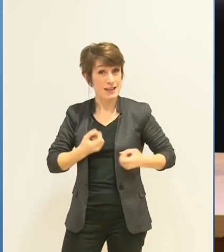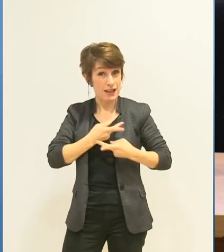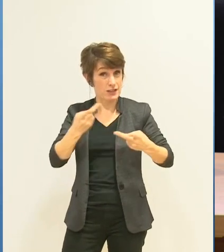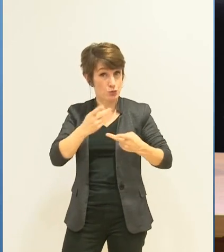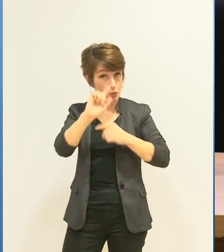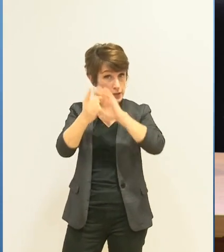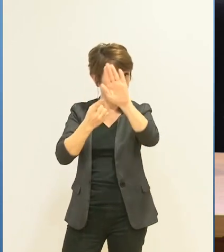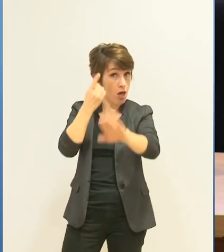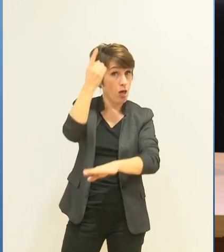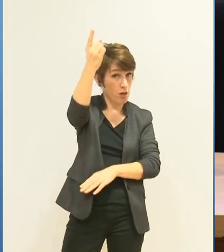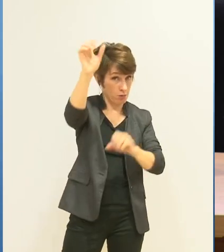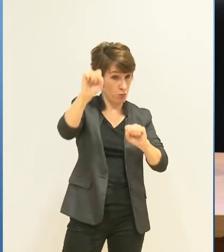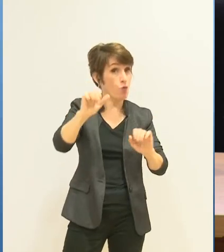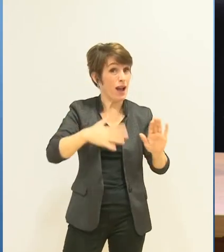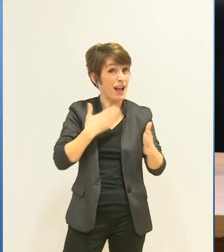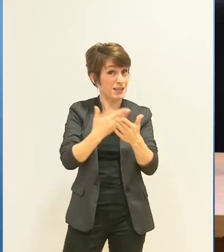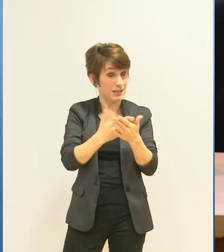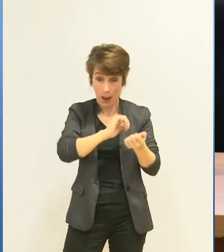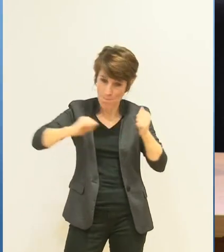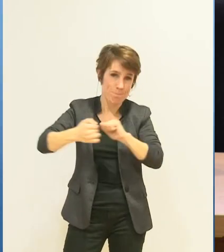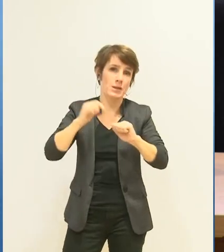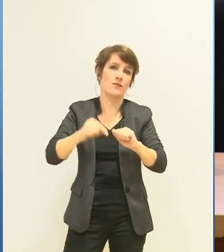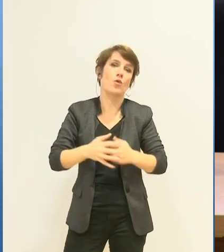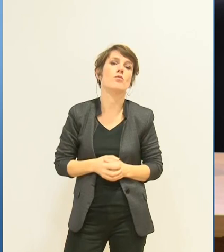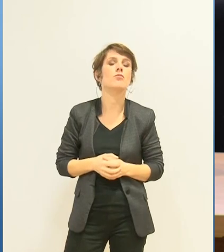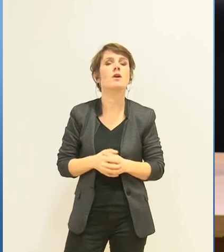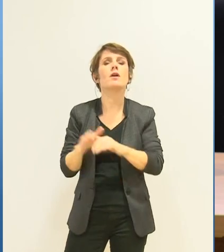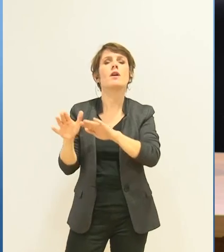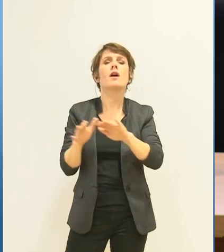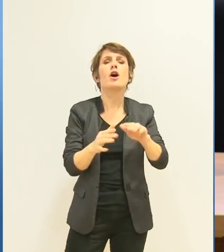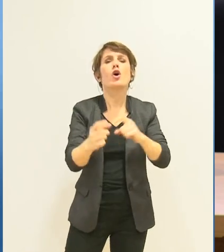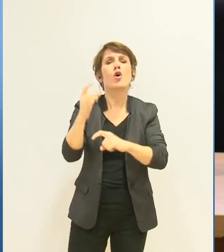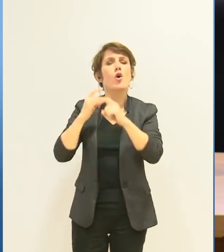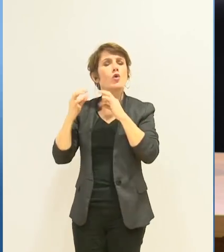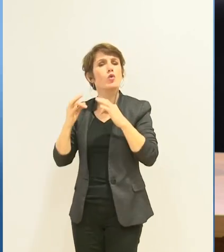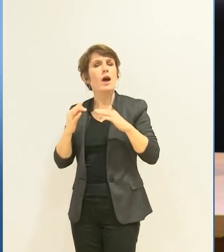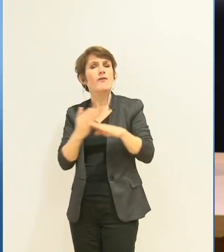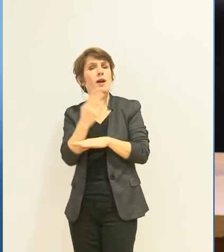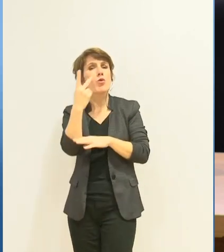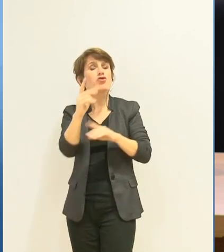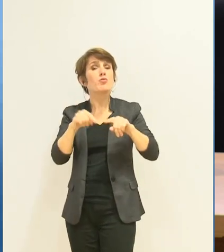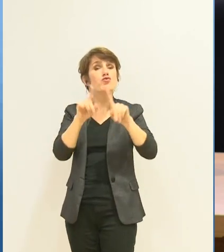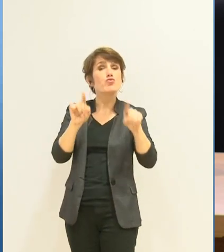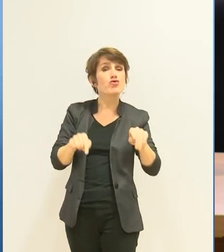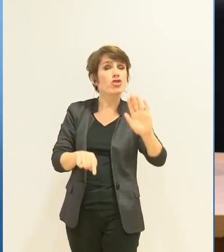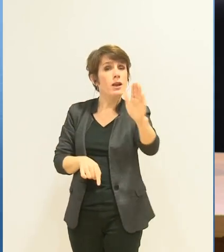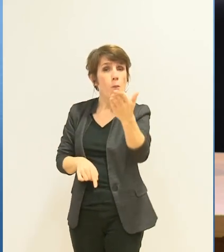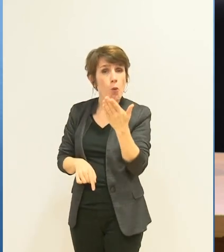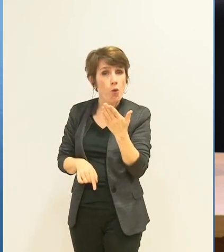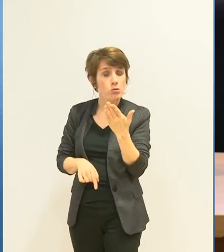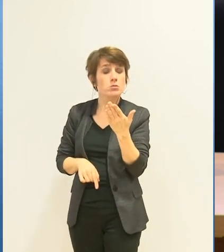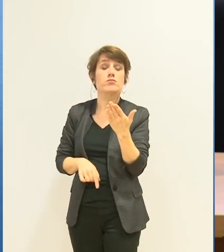public municipal pour en revenir à votre projet de budget il repose sur une équation